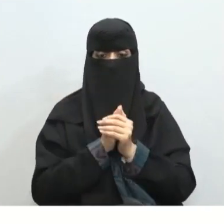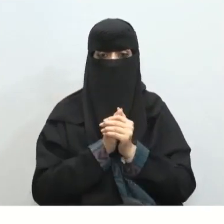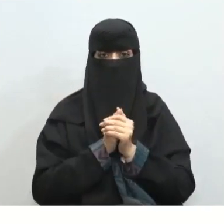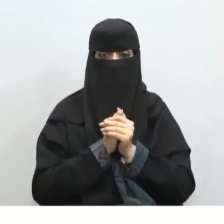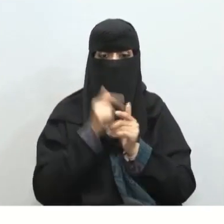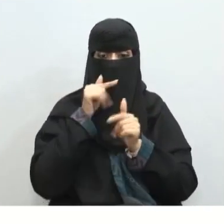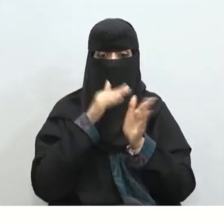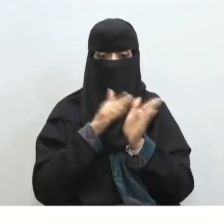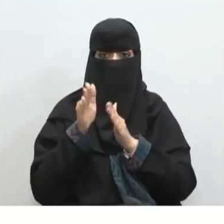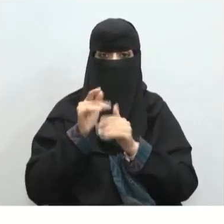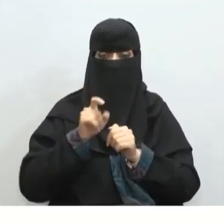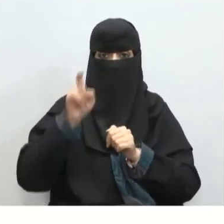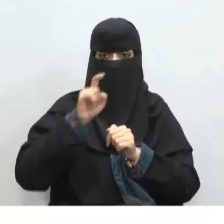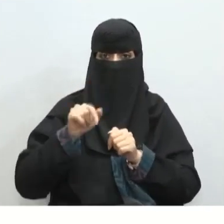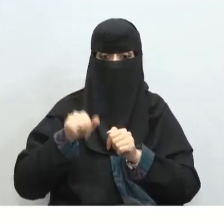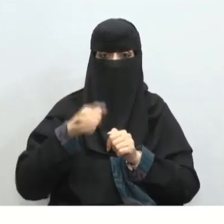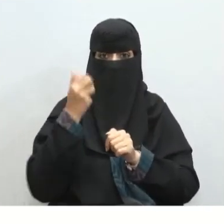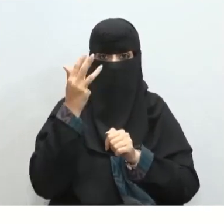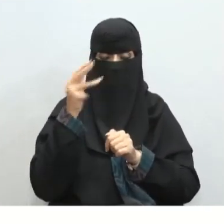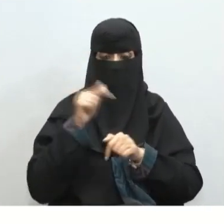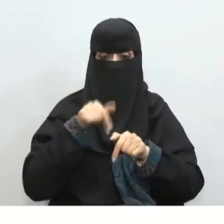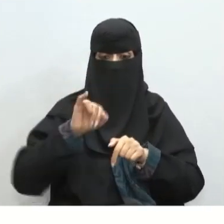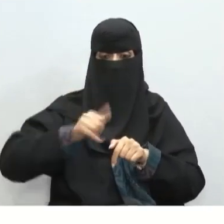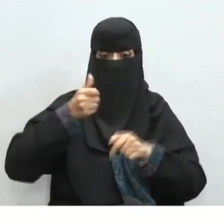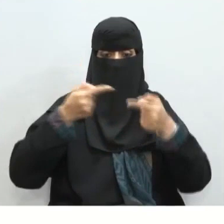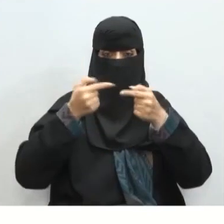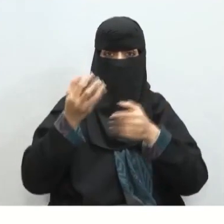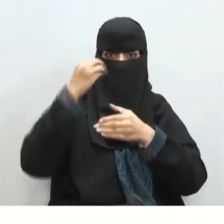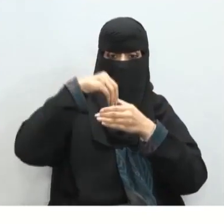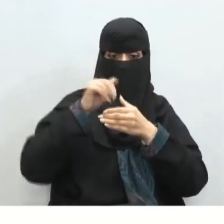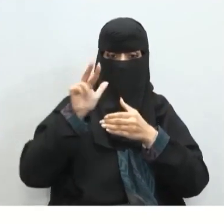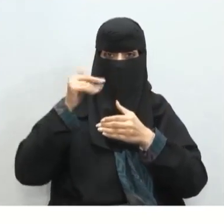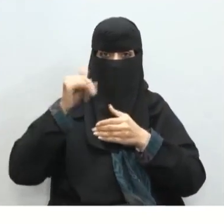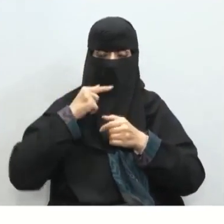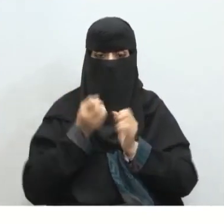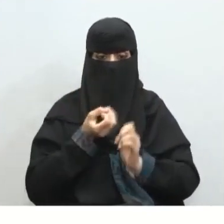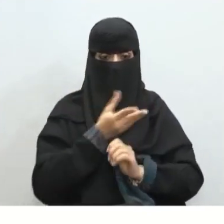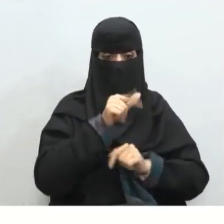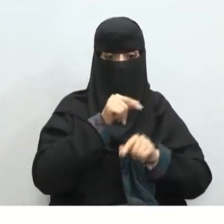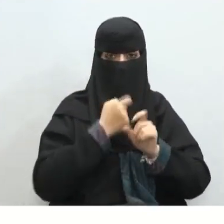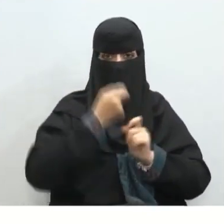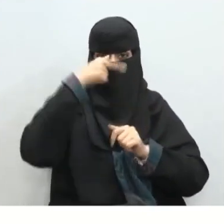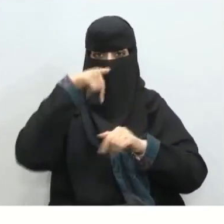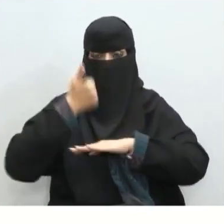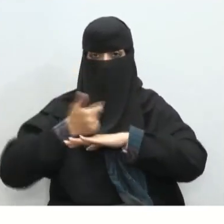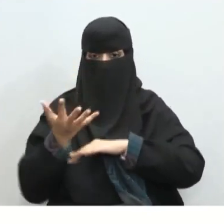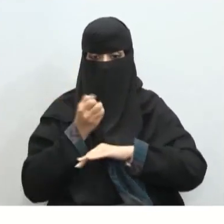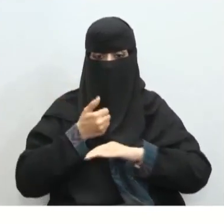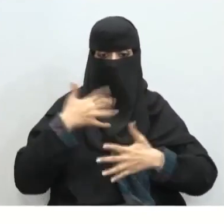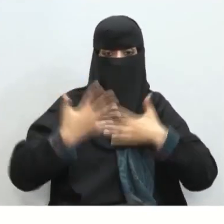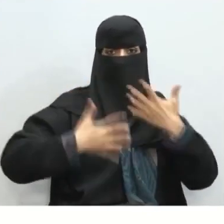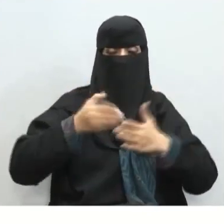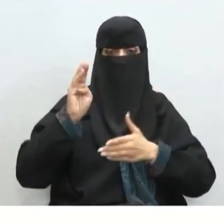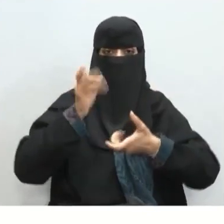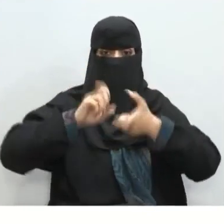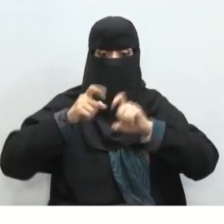السلسله في السؤال التاسع ما الذي تخزنه الخلايا وتطلقه بوصفه مصدرا رئيسا للطاقه